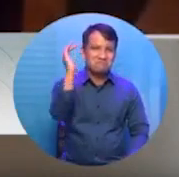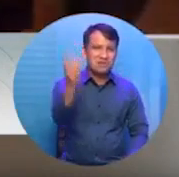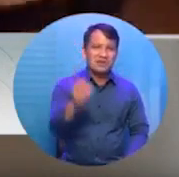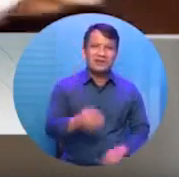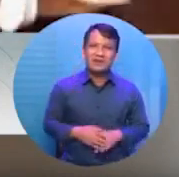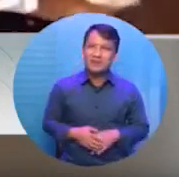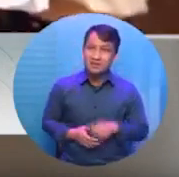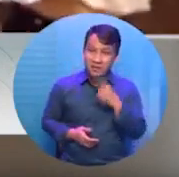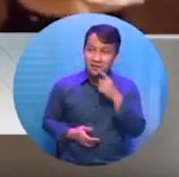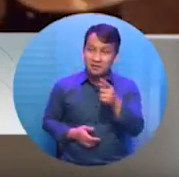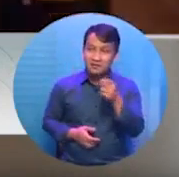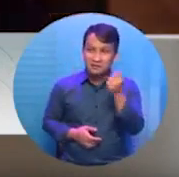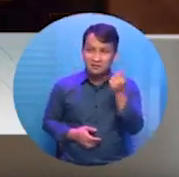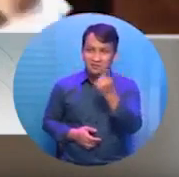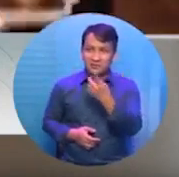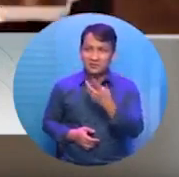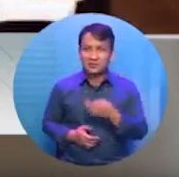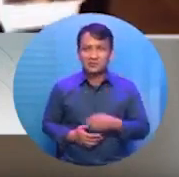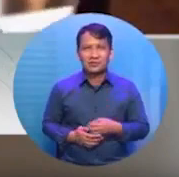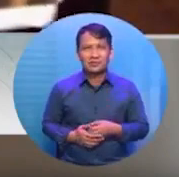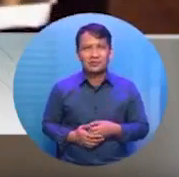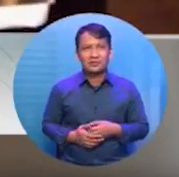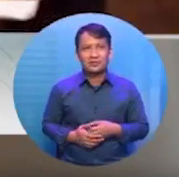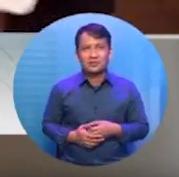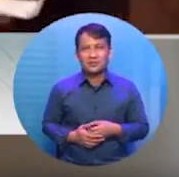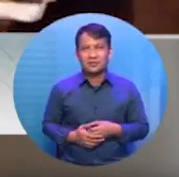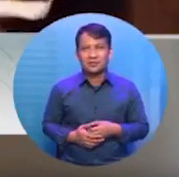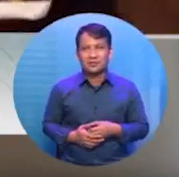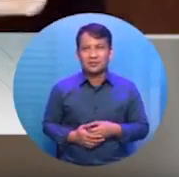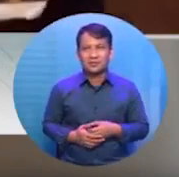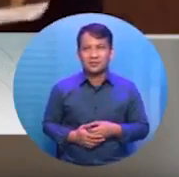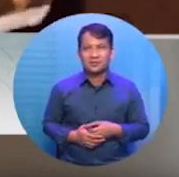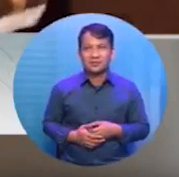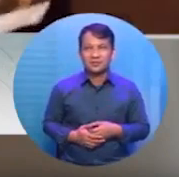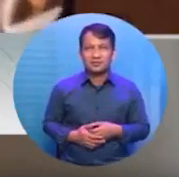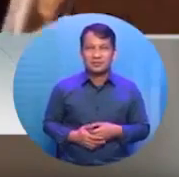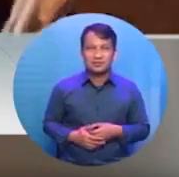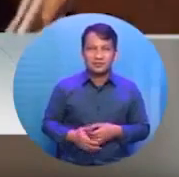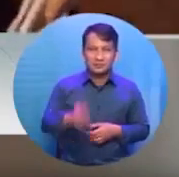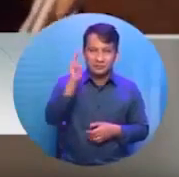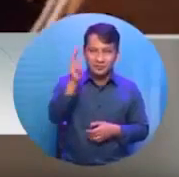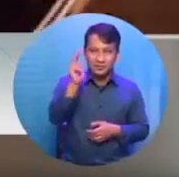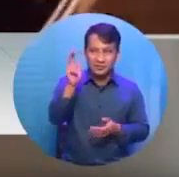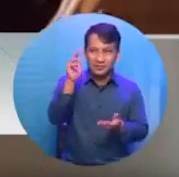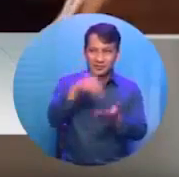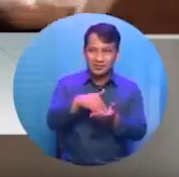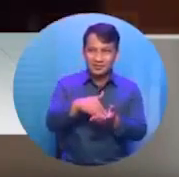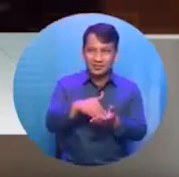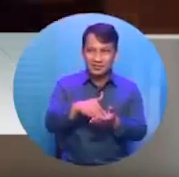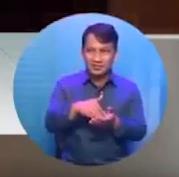Bibigyan kit kayo, ilang kayo? 1, 2, 3, 4. Oh, pati yung bunso na lang. 30,000!